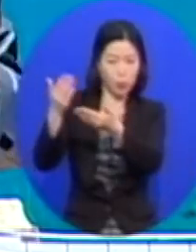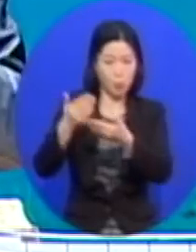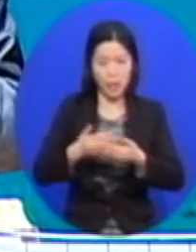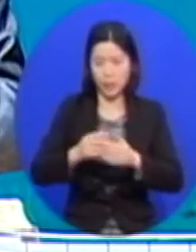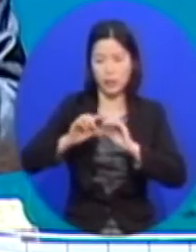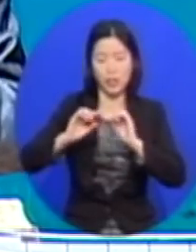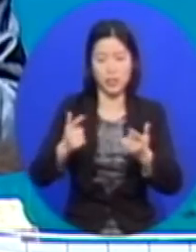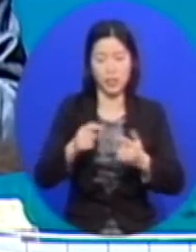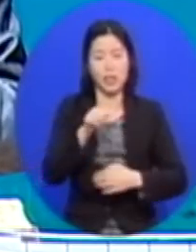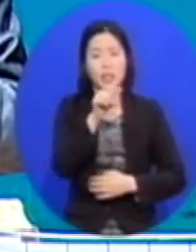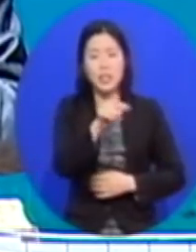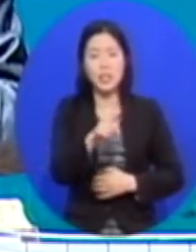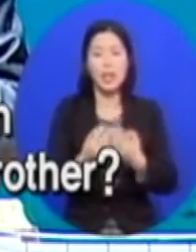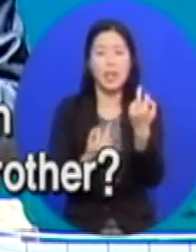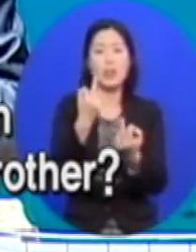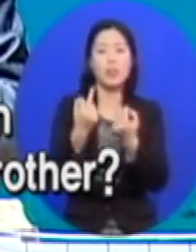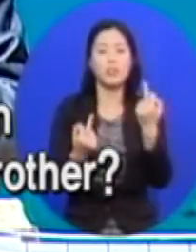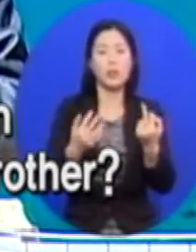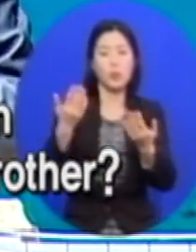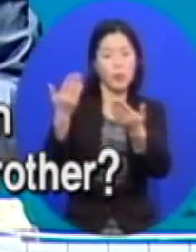형제로 받으라